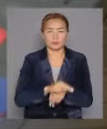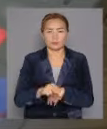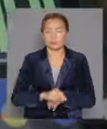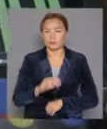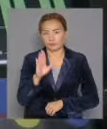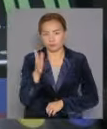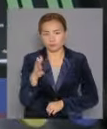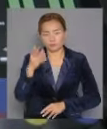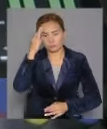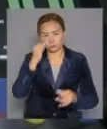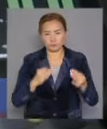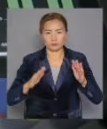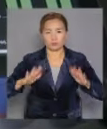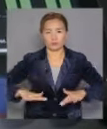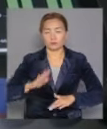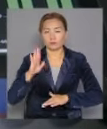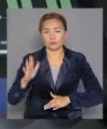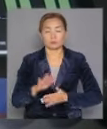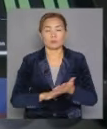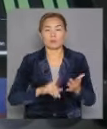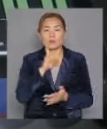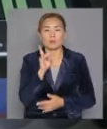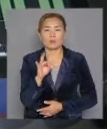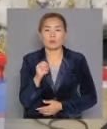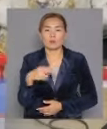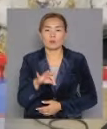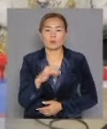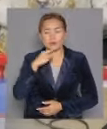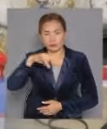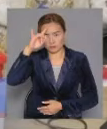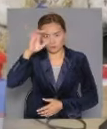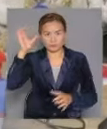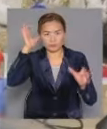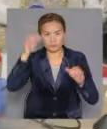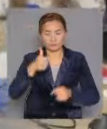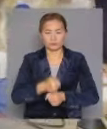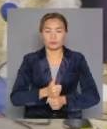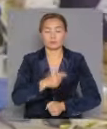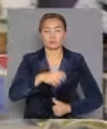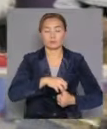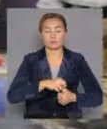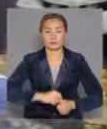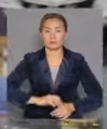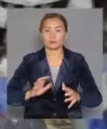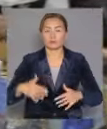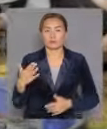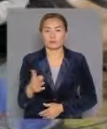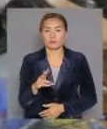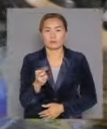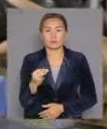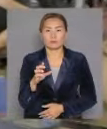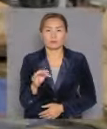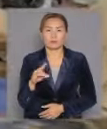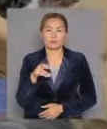көрсетіп, пікірталас ортасына айналмақ. Жаңа радионың ашылуына Қазақстан мұсылмандары діни басқармасы төрағасының орынбасары Наиб